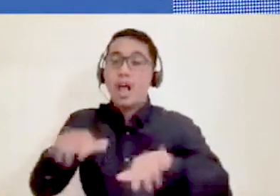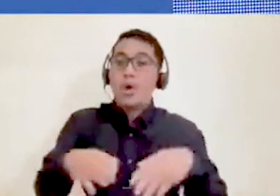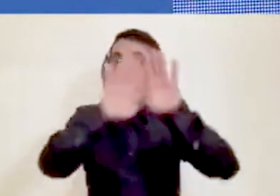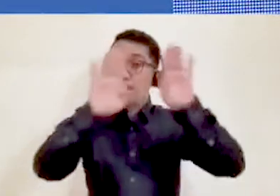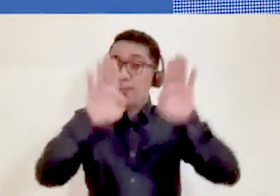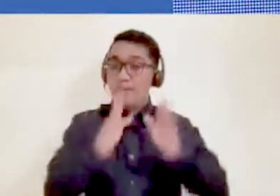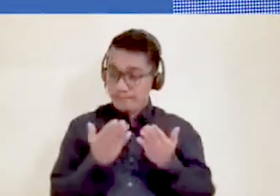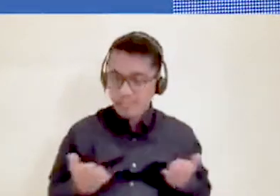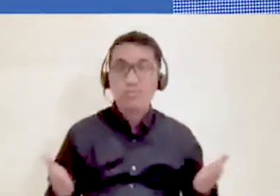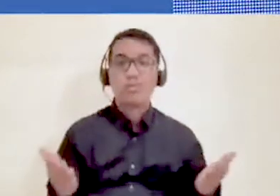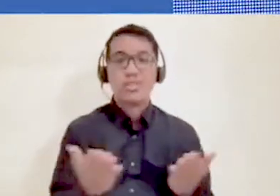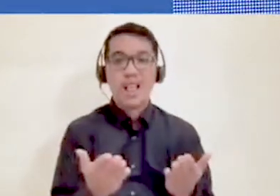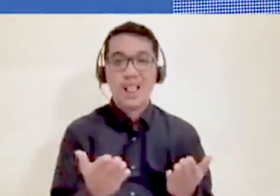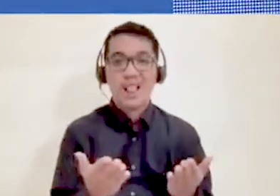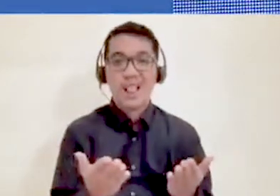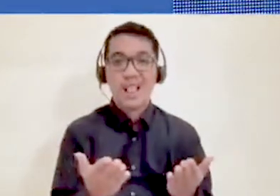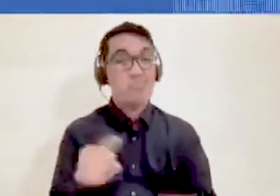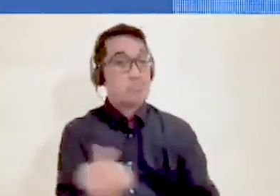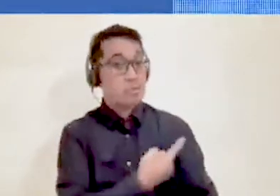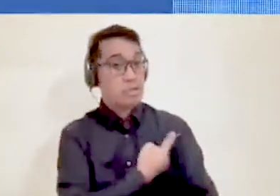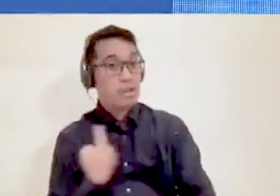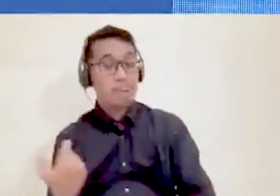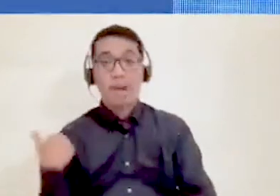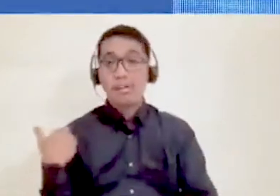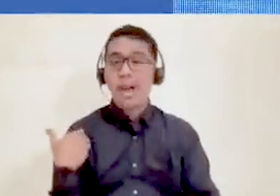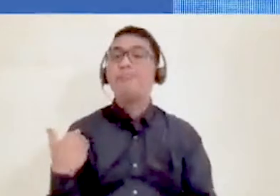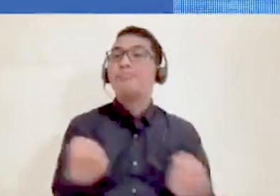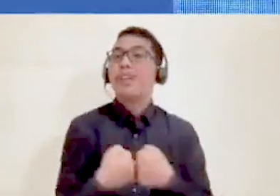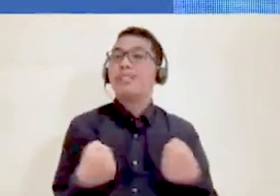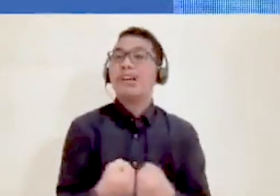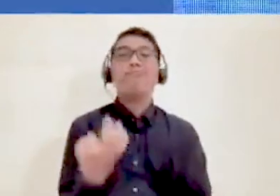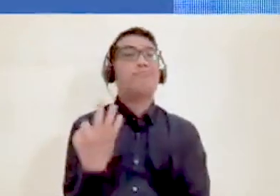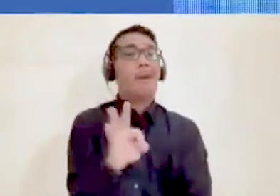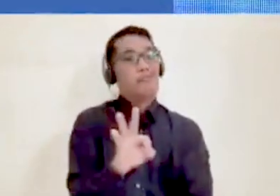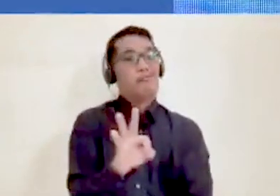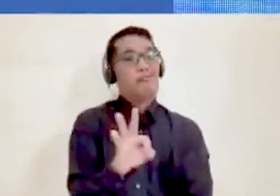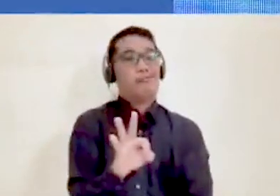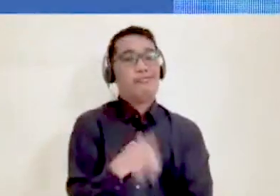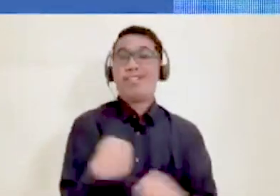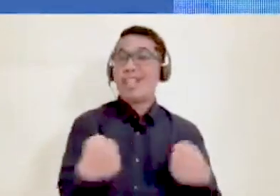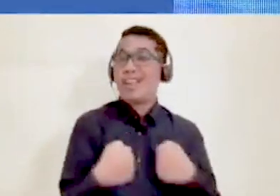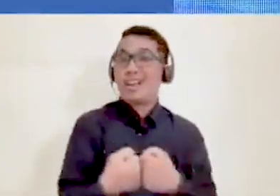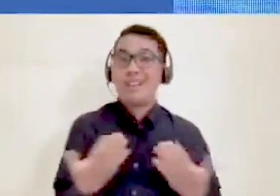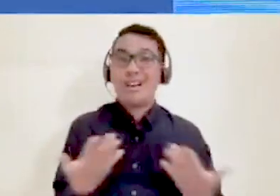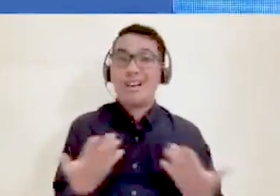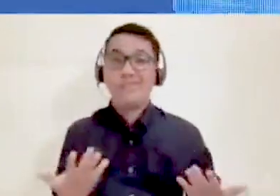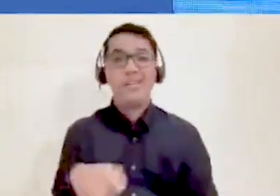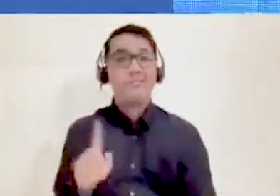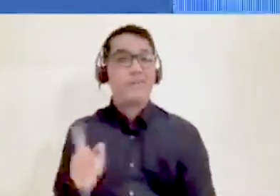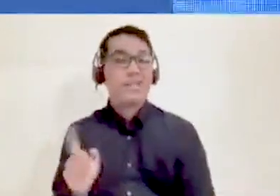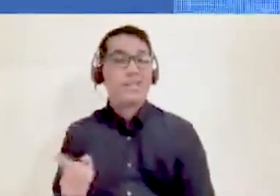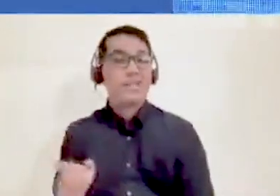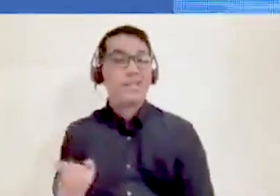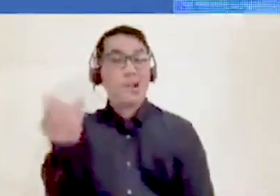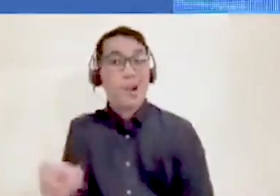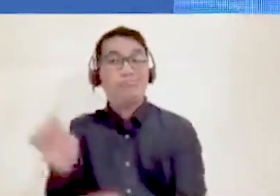Ayo kita kemudian punya tantangan baru tantangannya adalah memastikan orang yang memakai internet